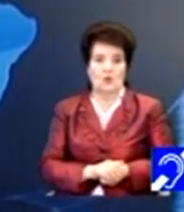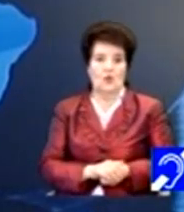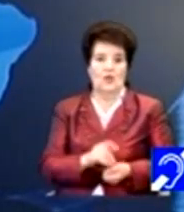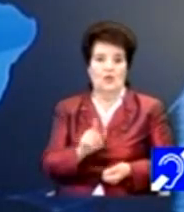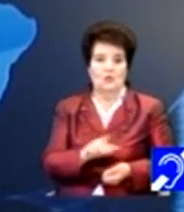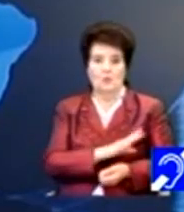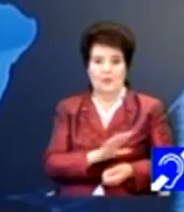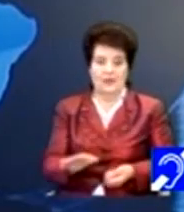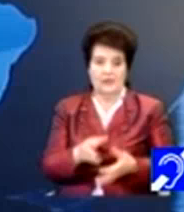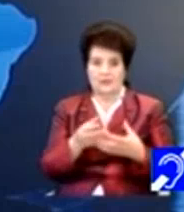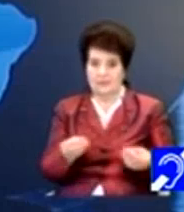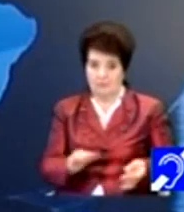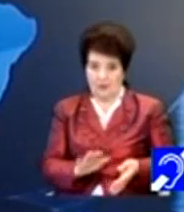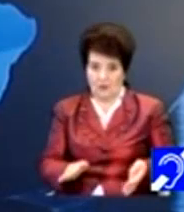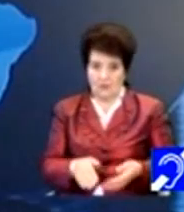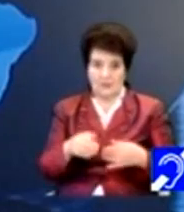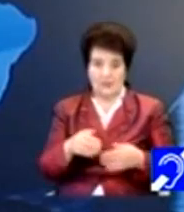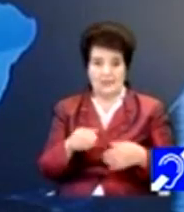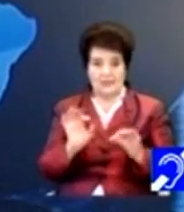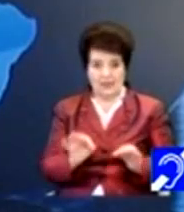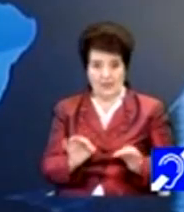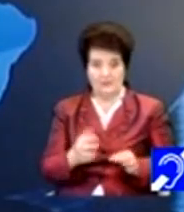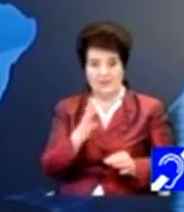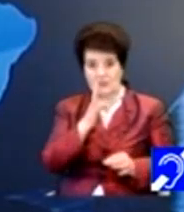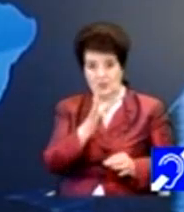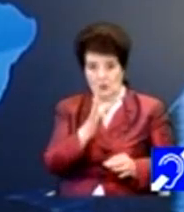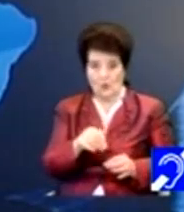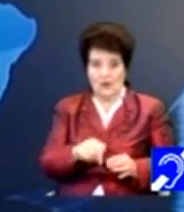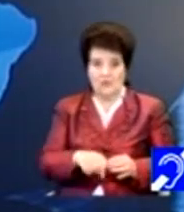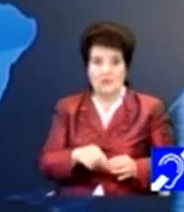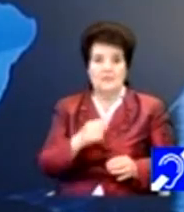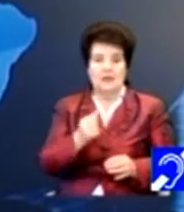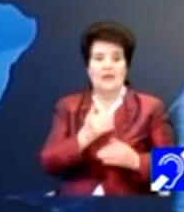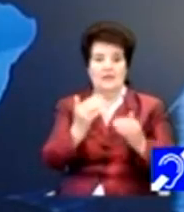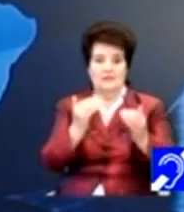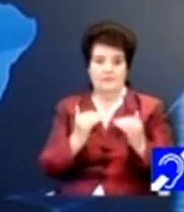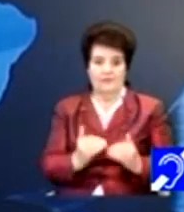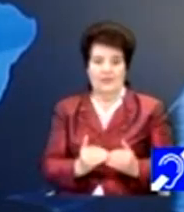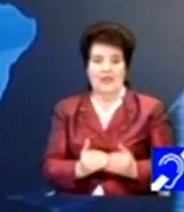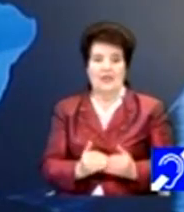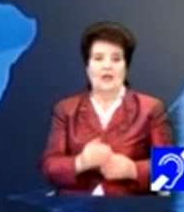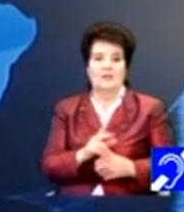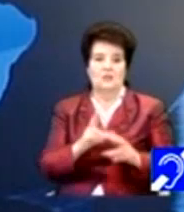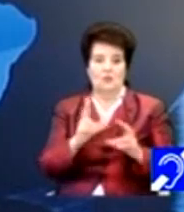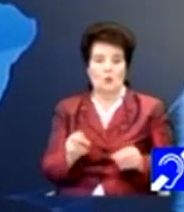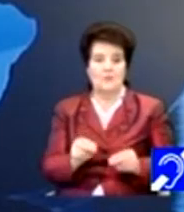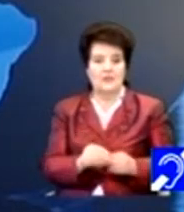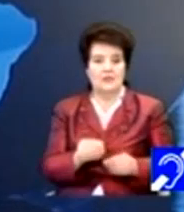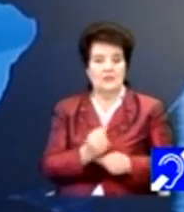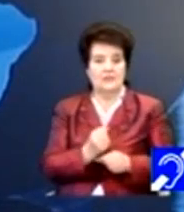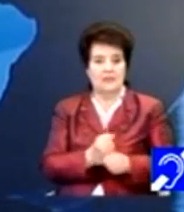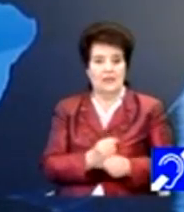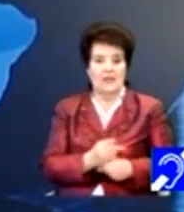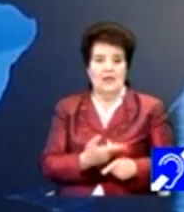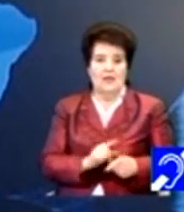criminalitatea nu a dispărut. Ce-i drept, în primele 5 luni ale acestui an se atestă o scădere a infracțiunilor comise. Corina Camurare a